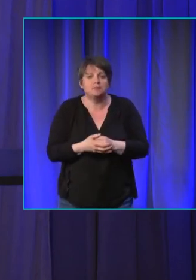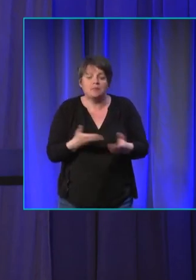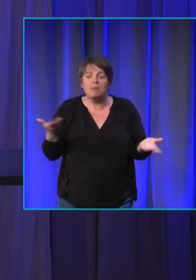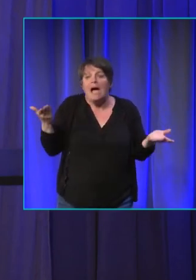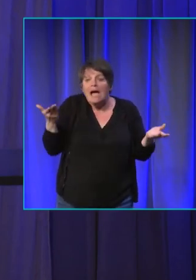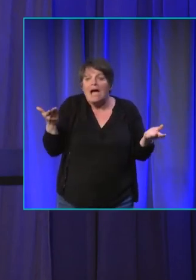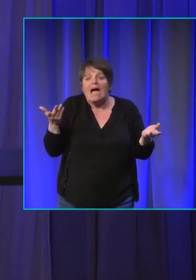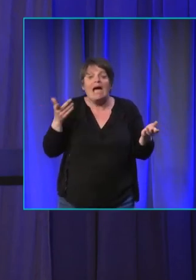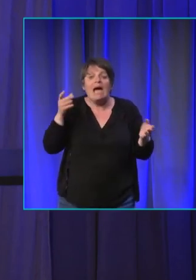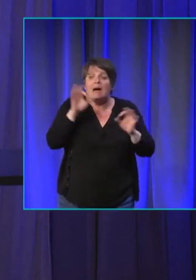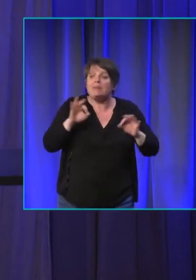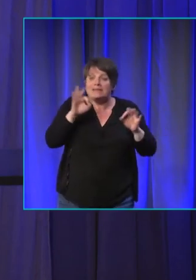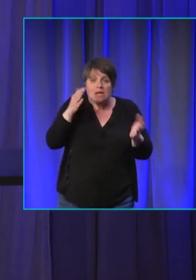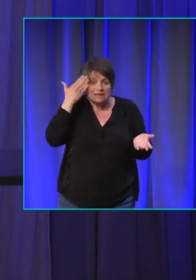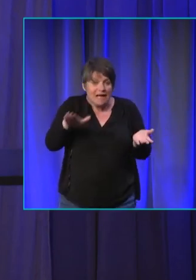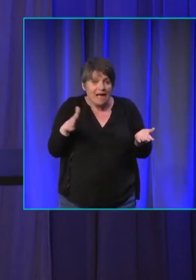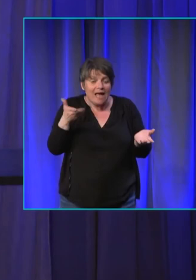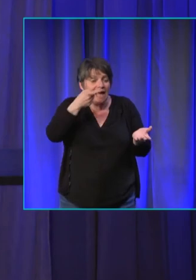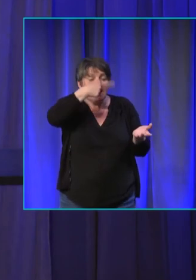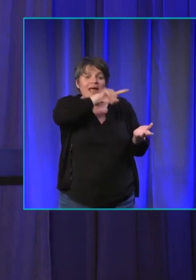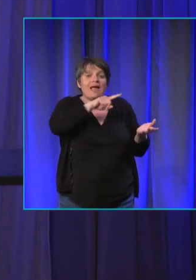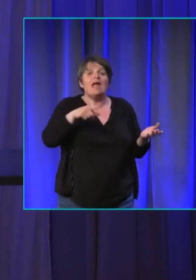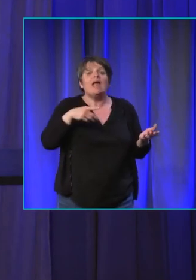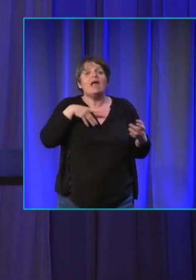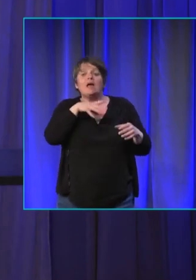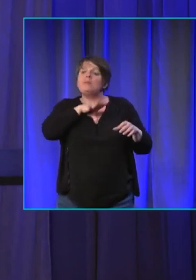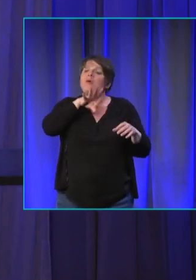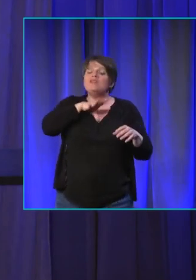Seulement, personne ne le sait, ça. Les maîtres nageurs